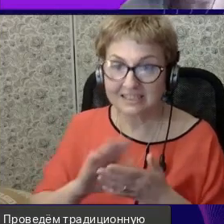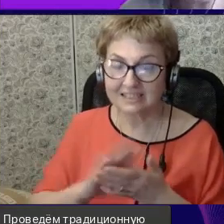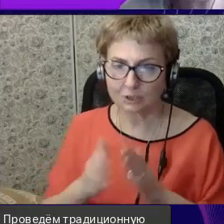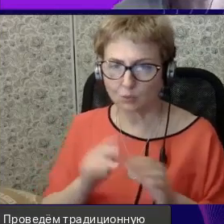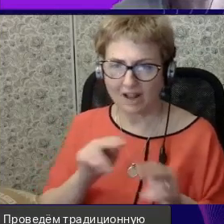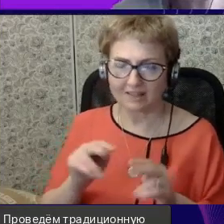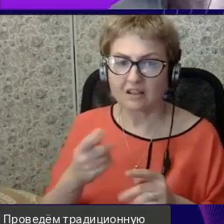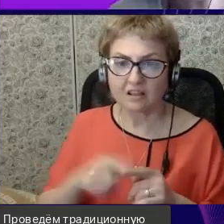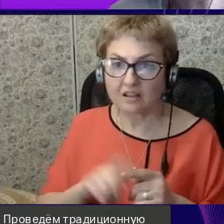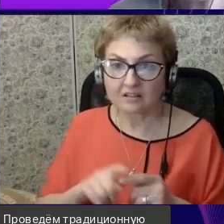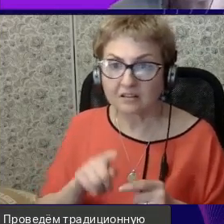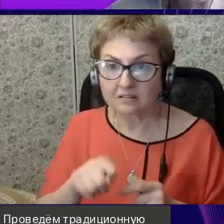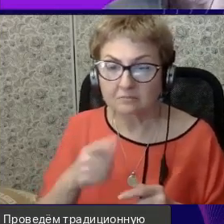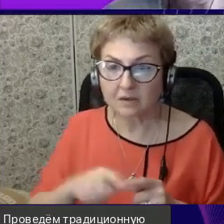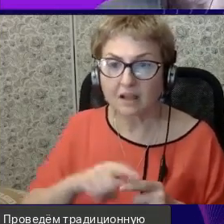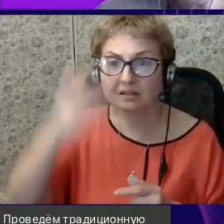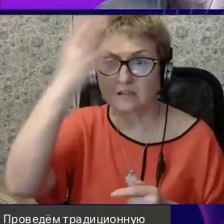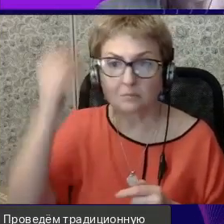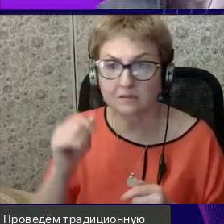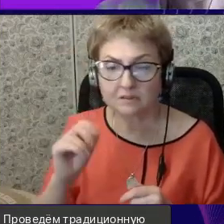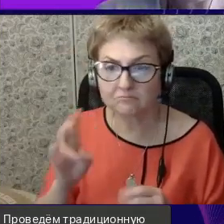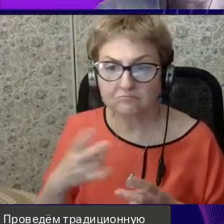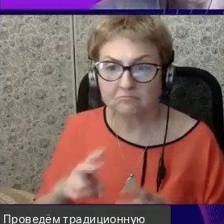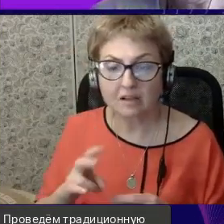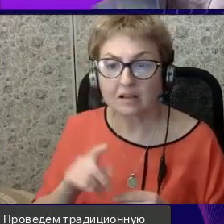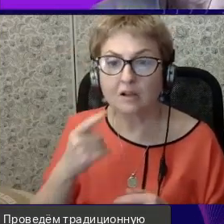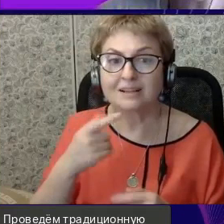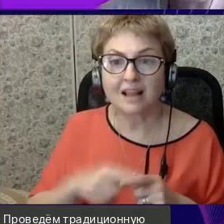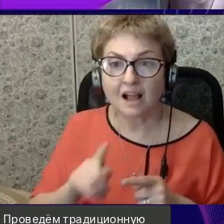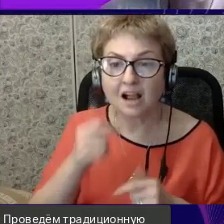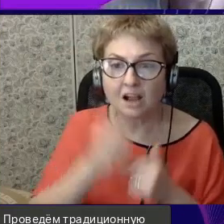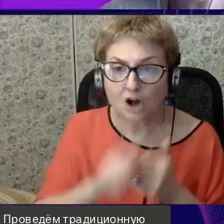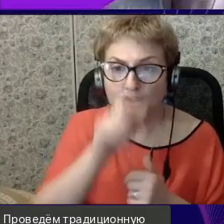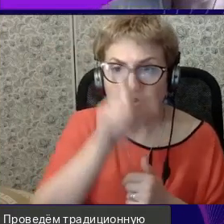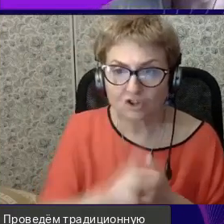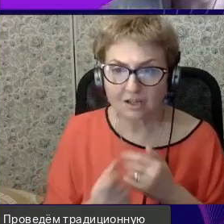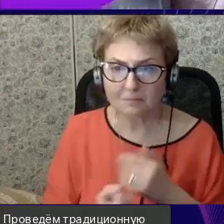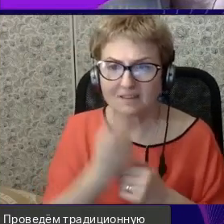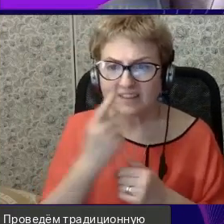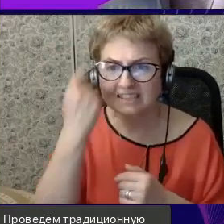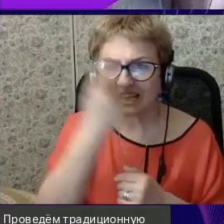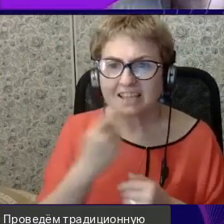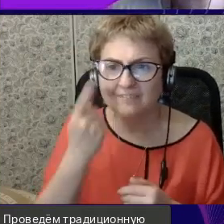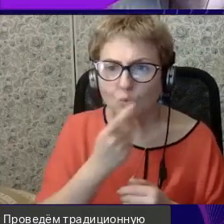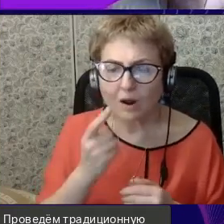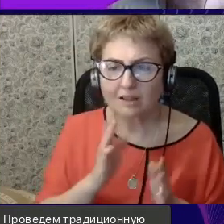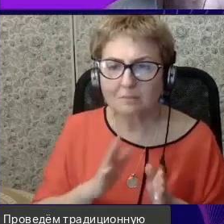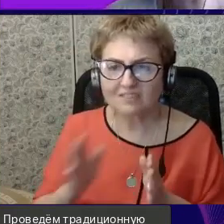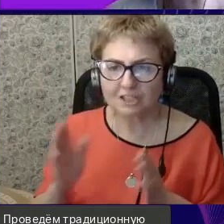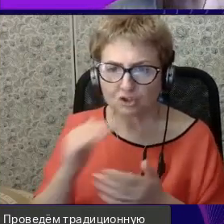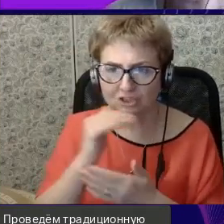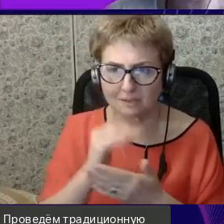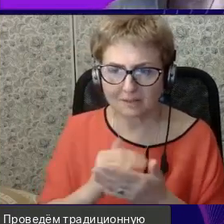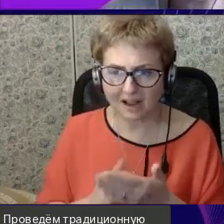удалось справиться с нежелательным поведением здесь и сейчас, вот, ситуативно, это не значит, что про это нужно забыть. Вот. Для каждого человека в